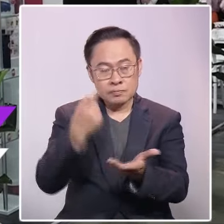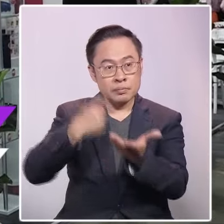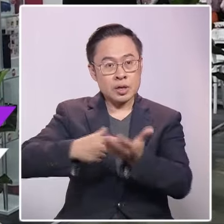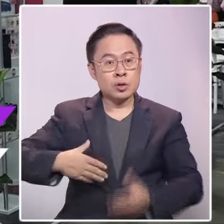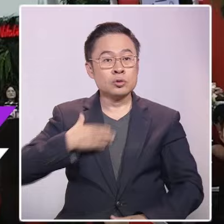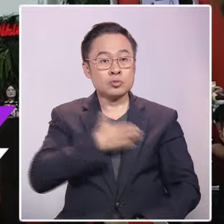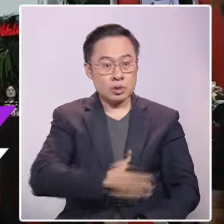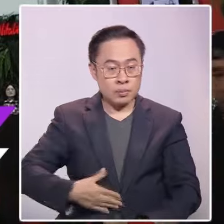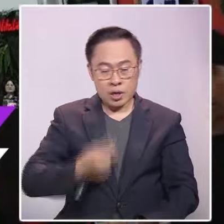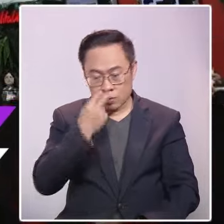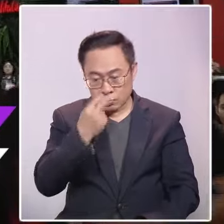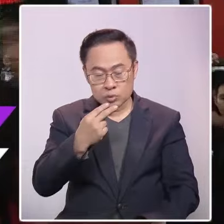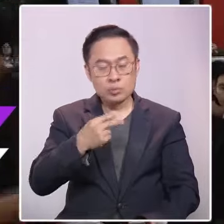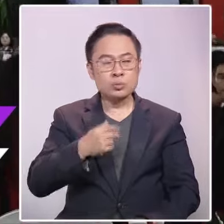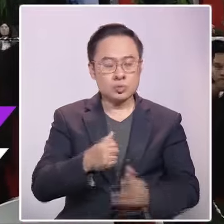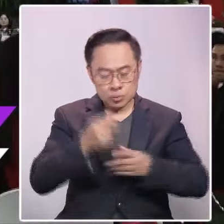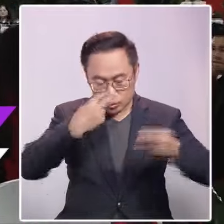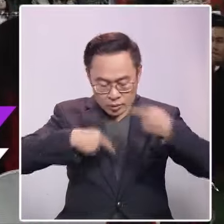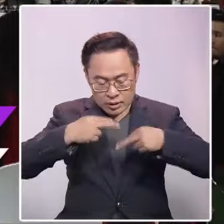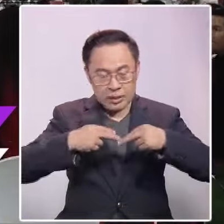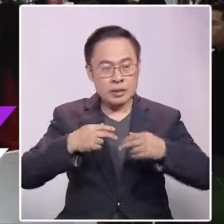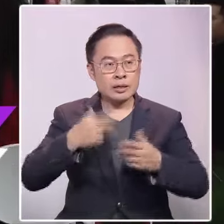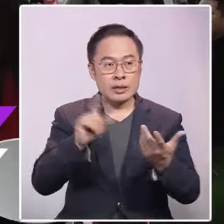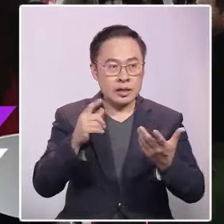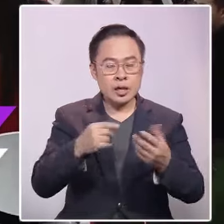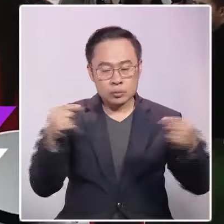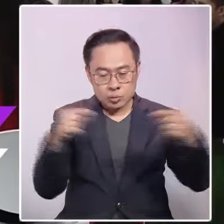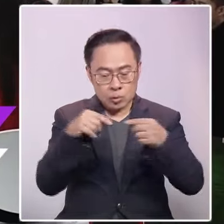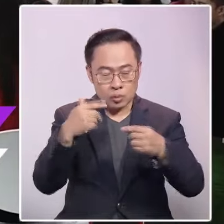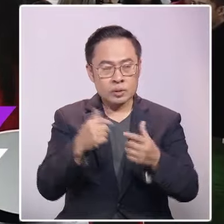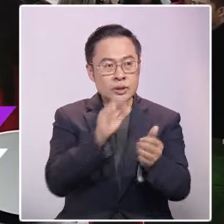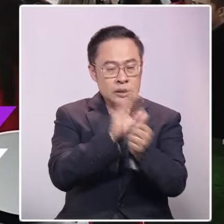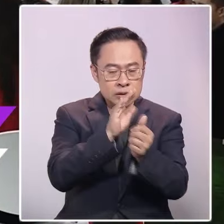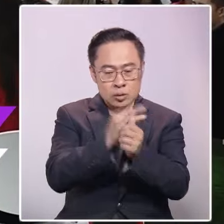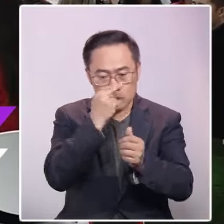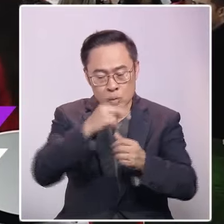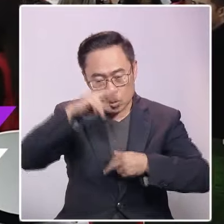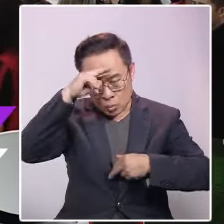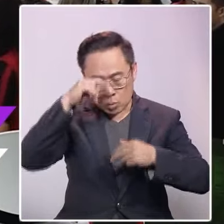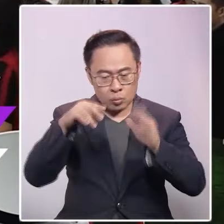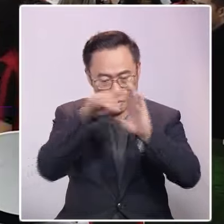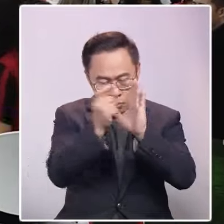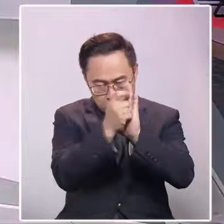ต้องการของเราหรือไม่มีข้อยกเว้นอะไรบ้างแล้วก็เรื่องของการรักษาพยาบาลเนี่ยคุ้มครองกันขนาดไหนนะครับ M